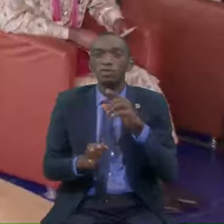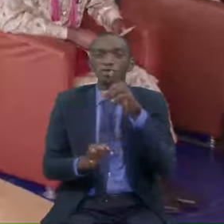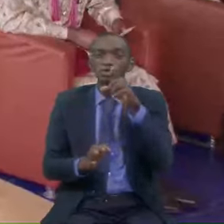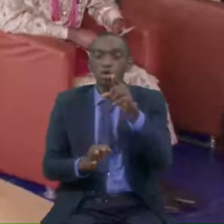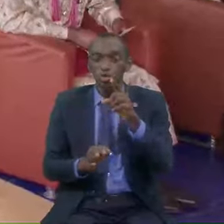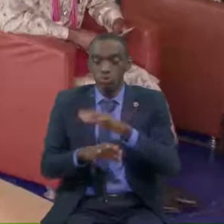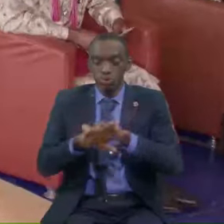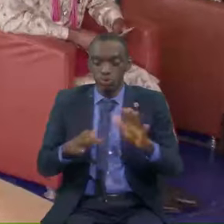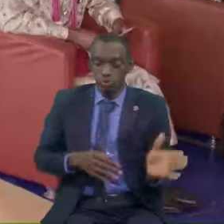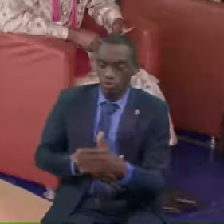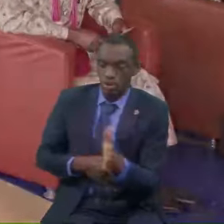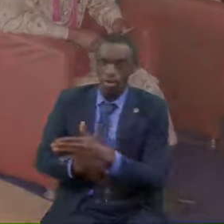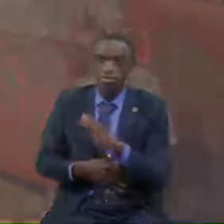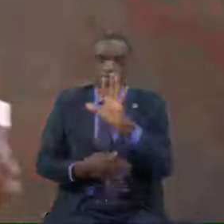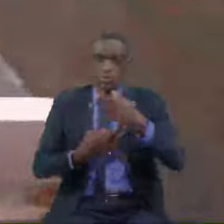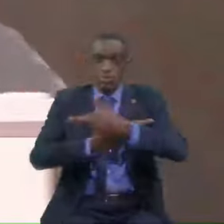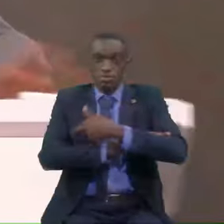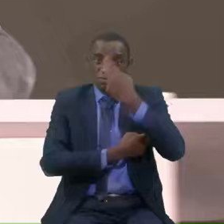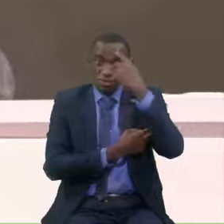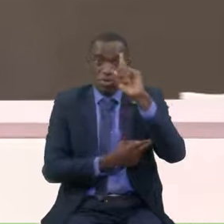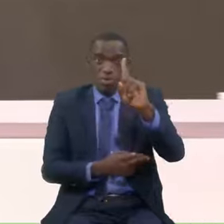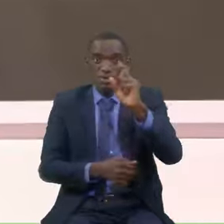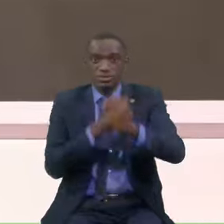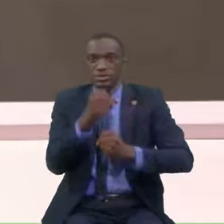balais même pas du tout.